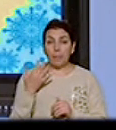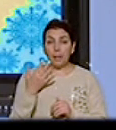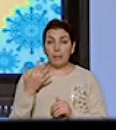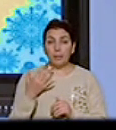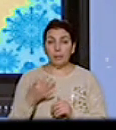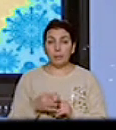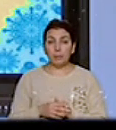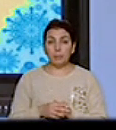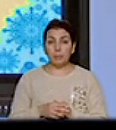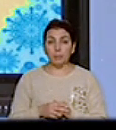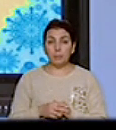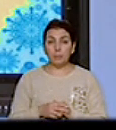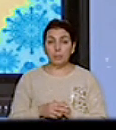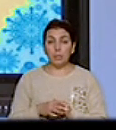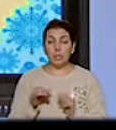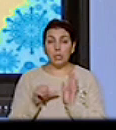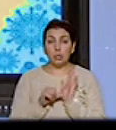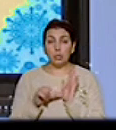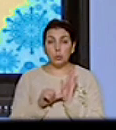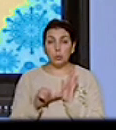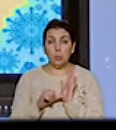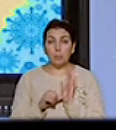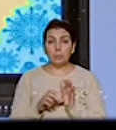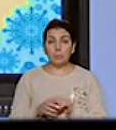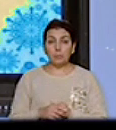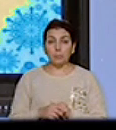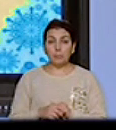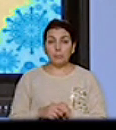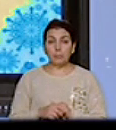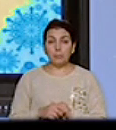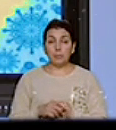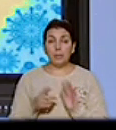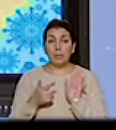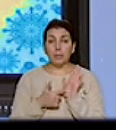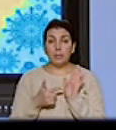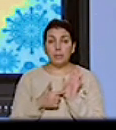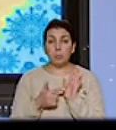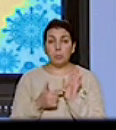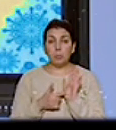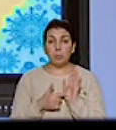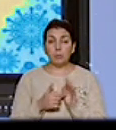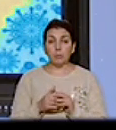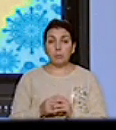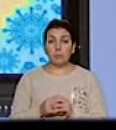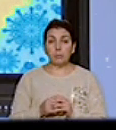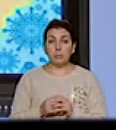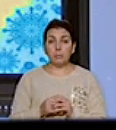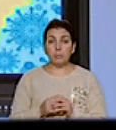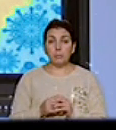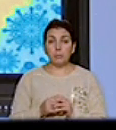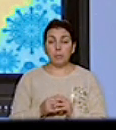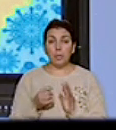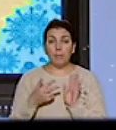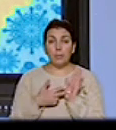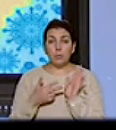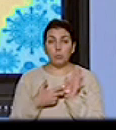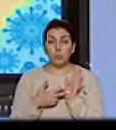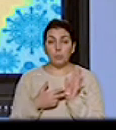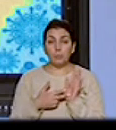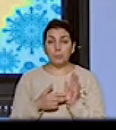пятый, на шестом, на седьмом, на